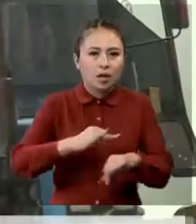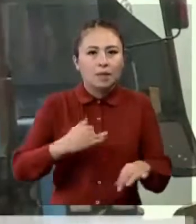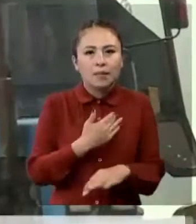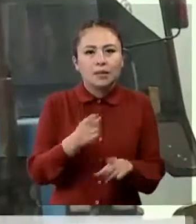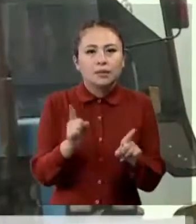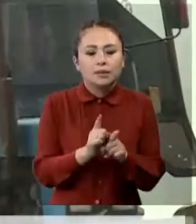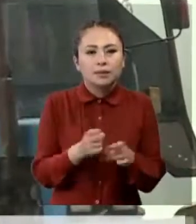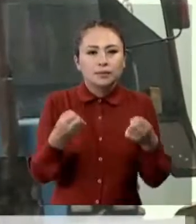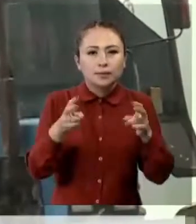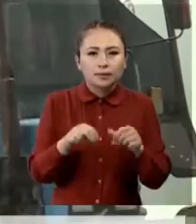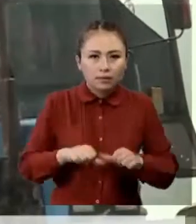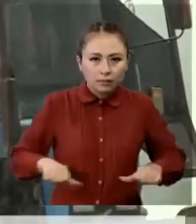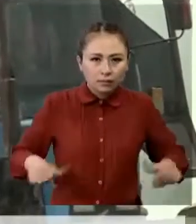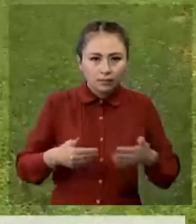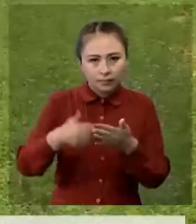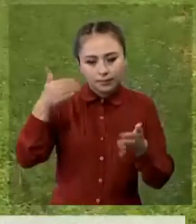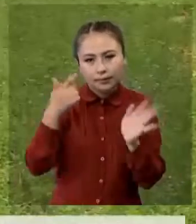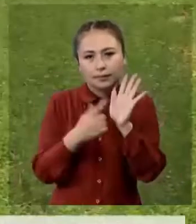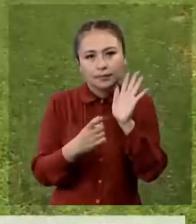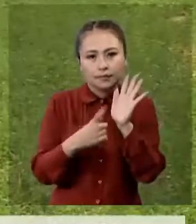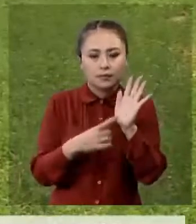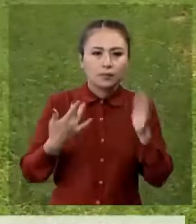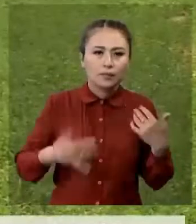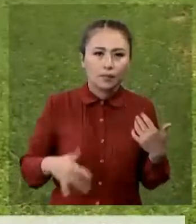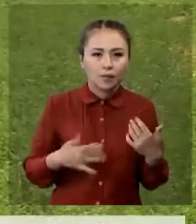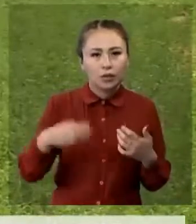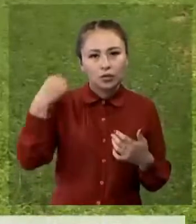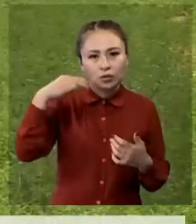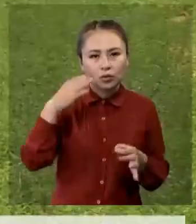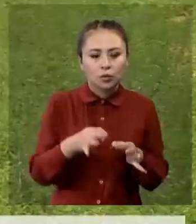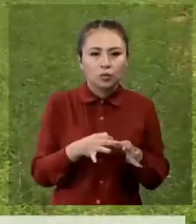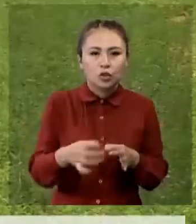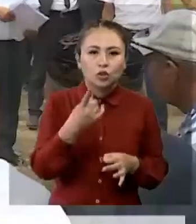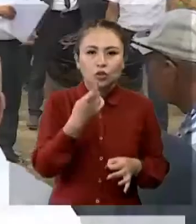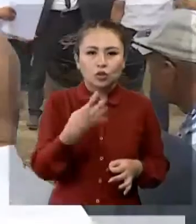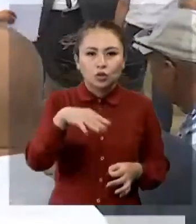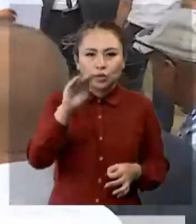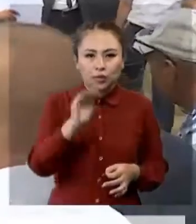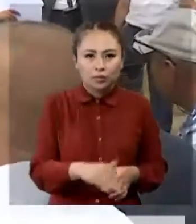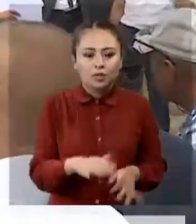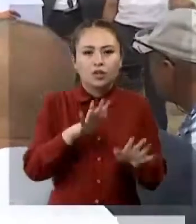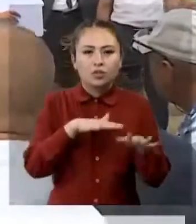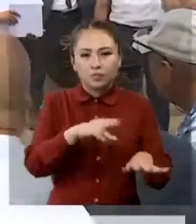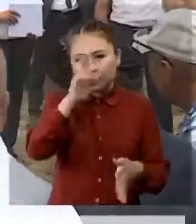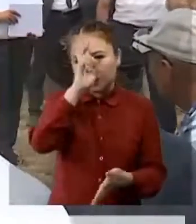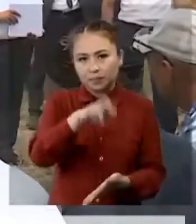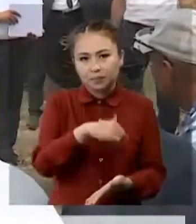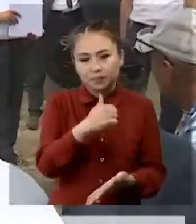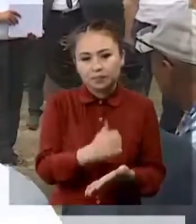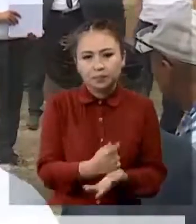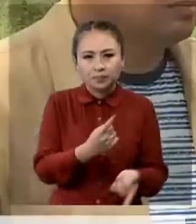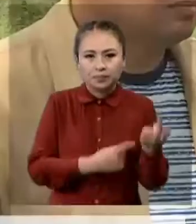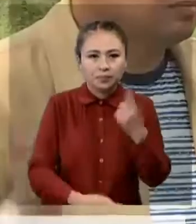талқылады. Бір айтары, арнайы комиссия бұған дейін Қарағанды, Жамбыл және осы Түркістан облыстарындағы 140 мың гектар